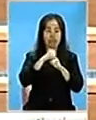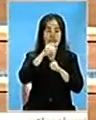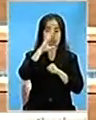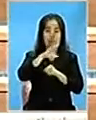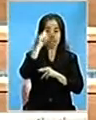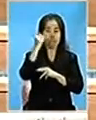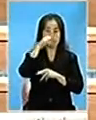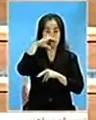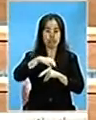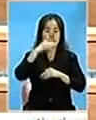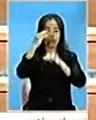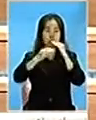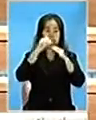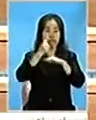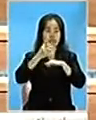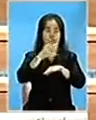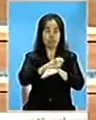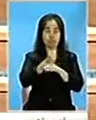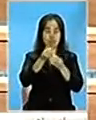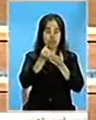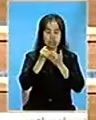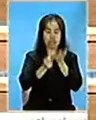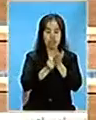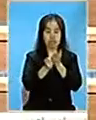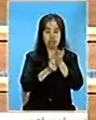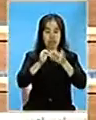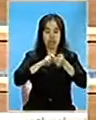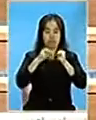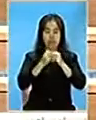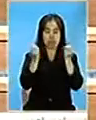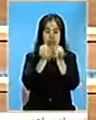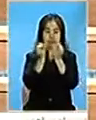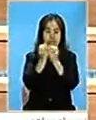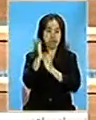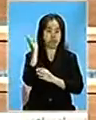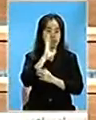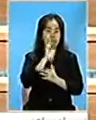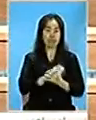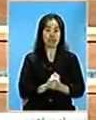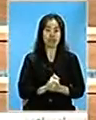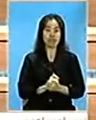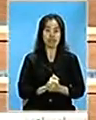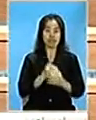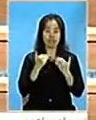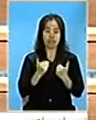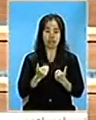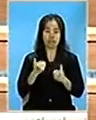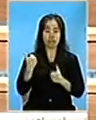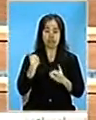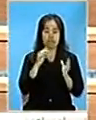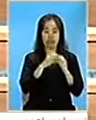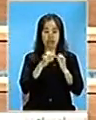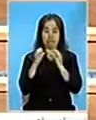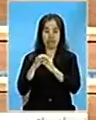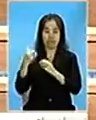ะแก้ไขความขัดแย้งของกลุ่มคนต่างๆในสังคมซึ่งทุกวันนี้มีอยู่เ